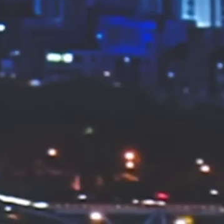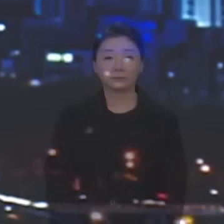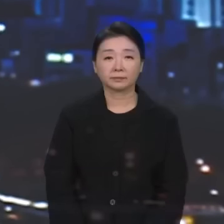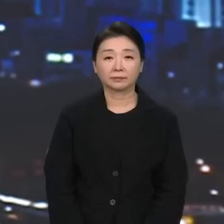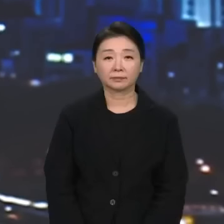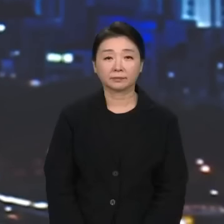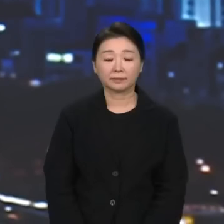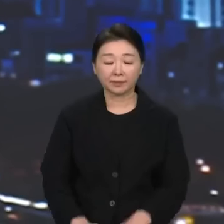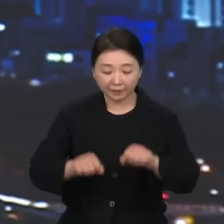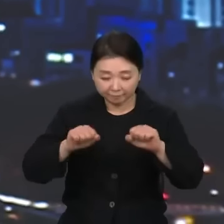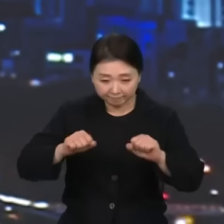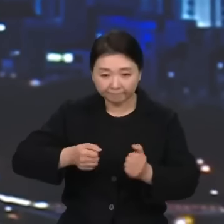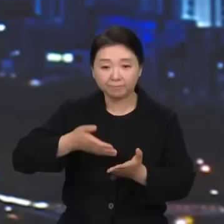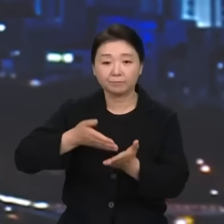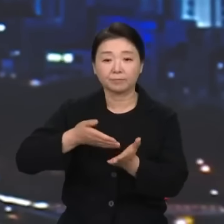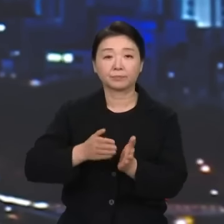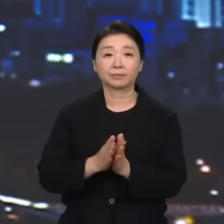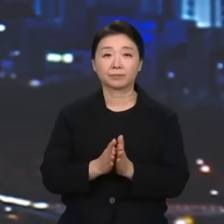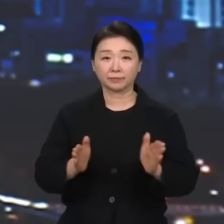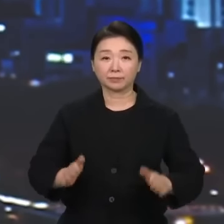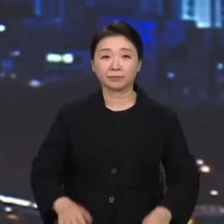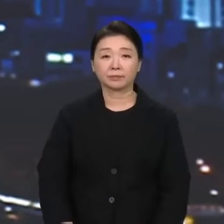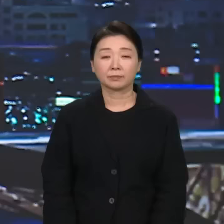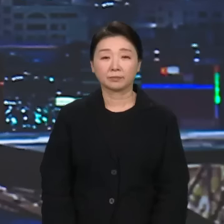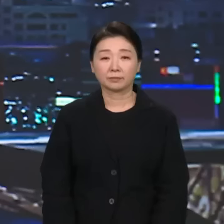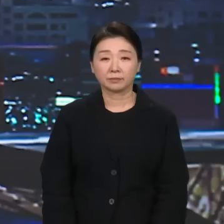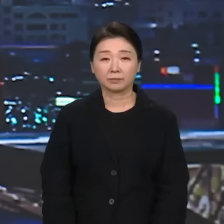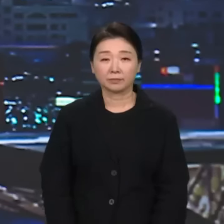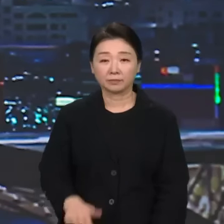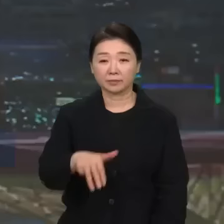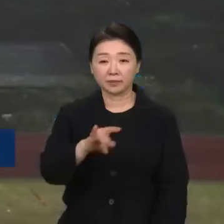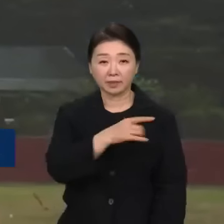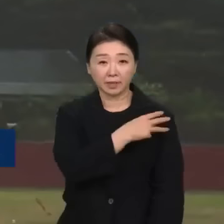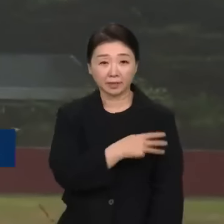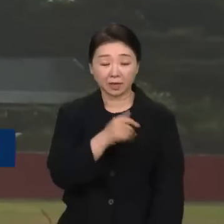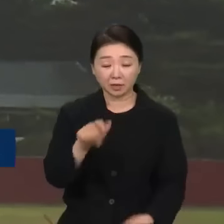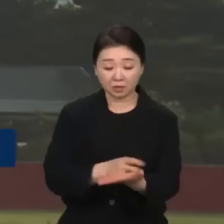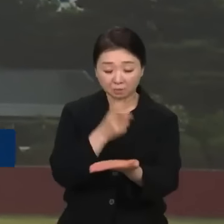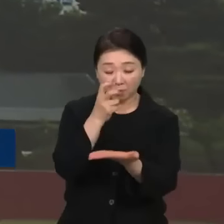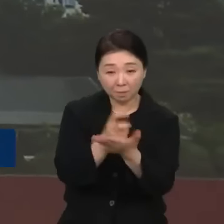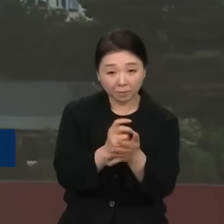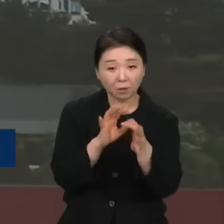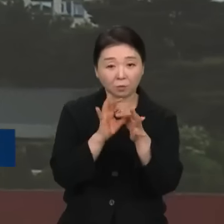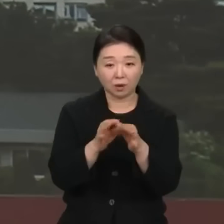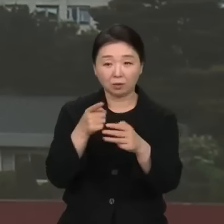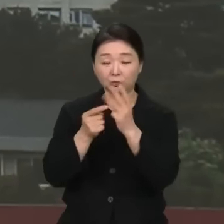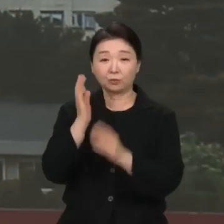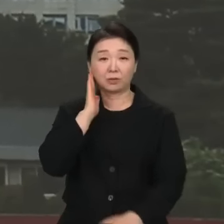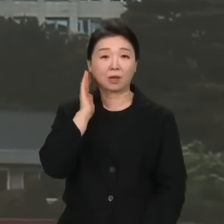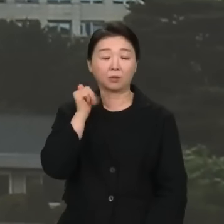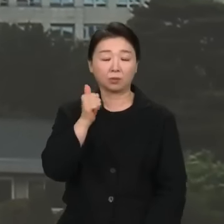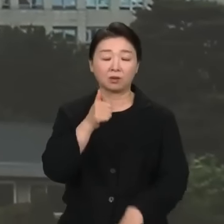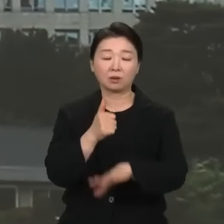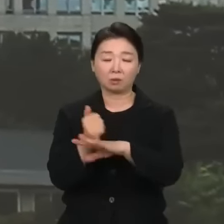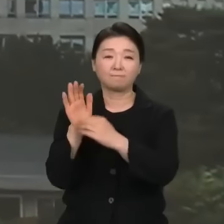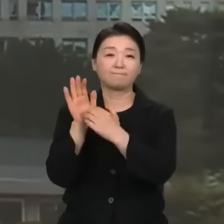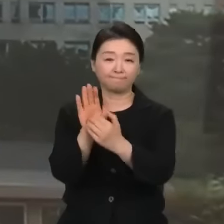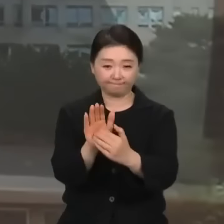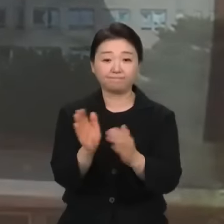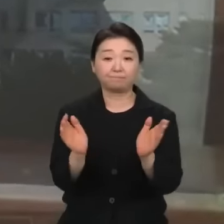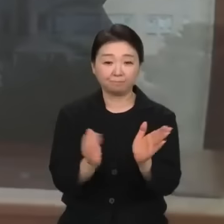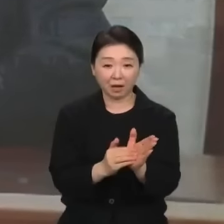시청자 여러분, JTBC 뉴스룸을 시작하겠습니다. 최상병 특검법에 대해 윤석열 대통령이 결국 거부권을 행사한